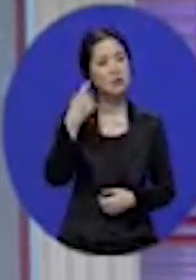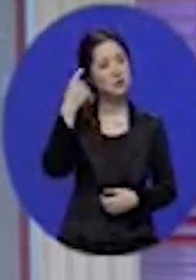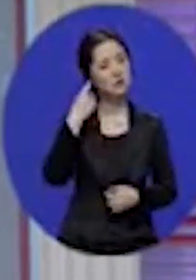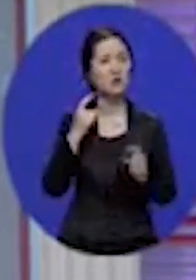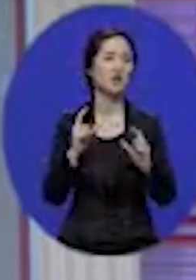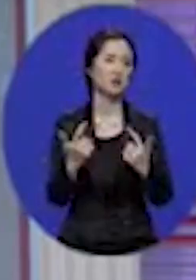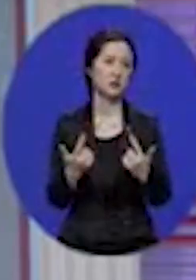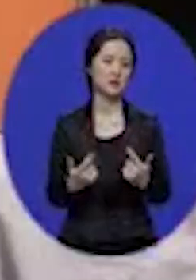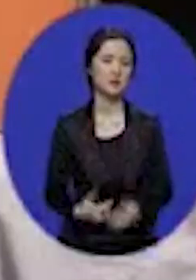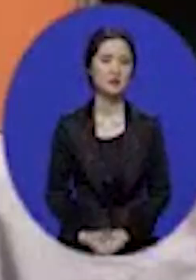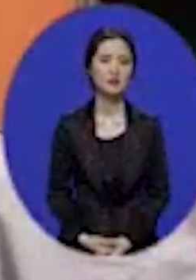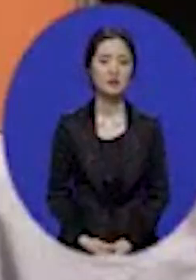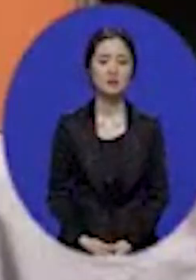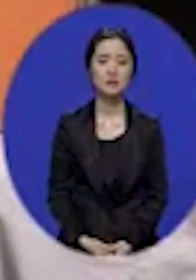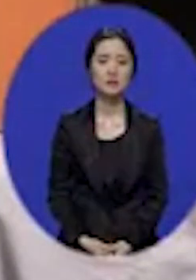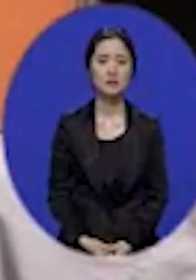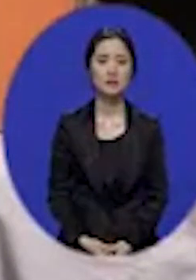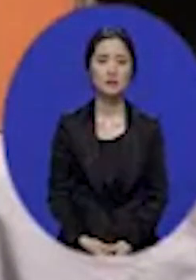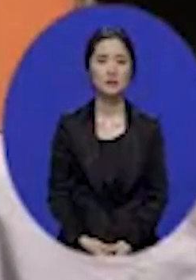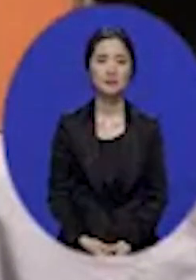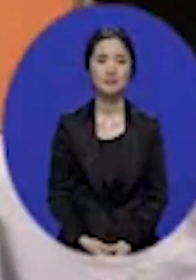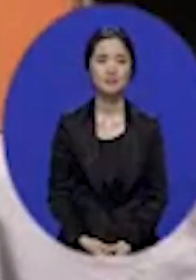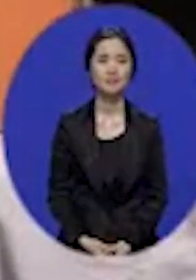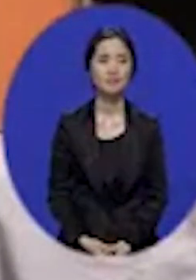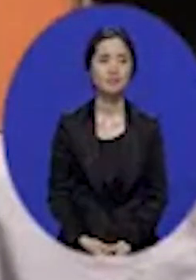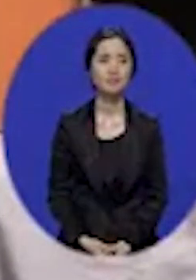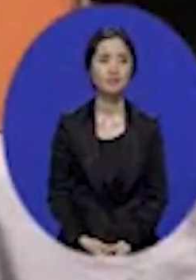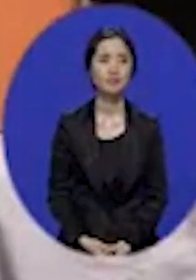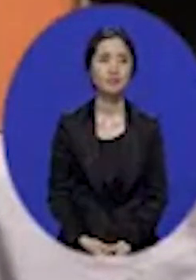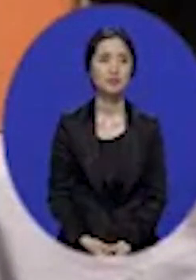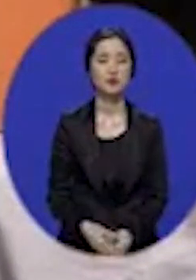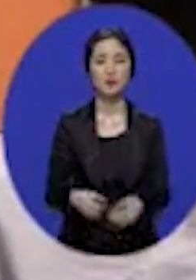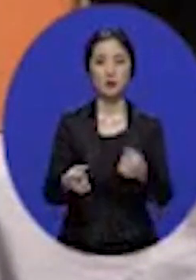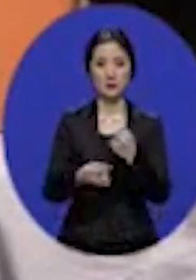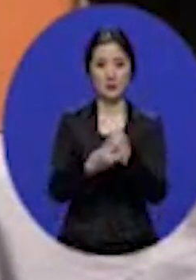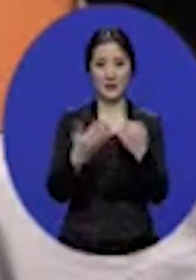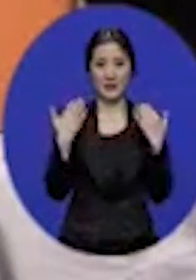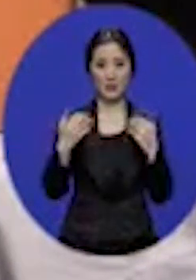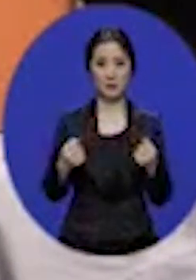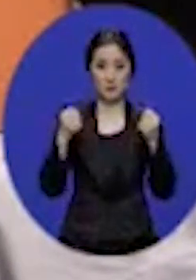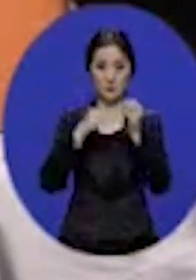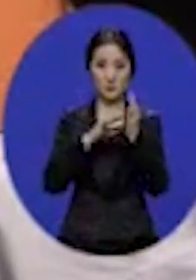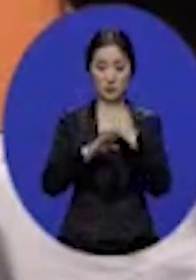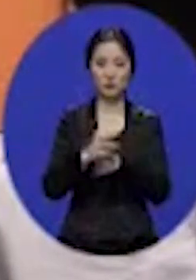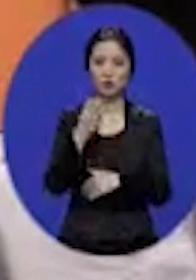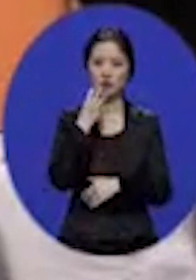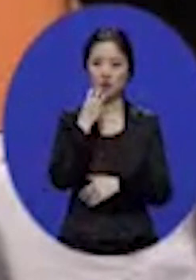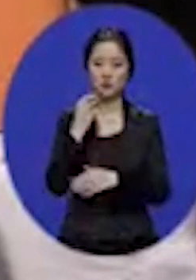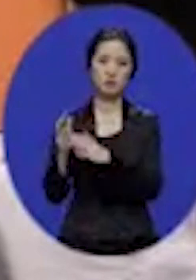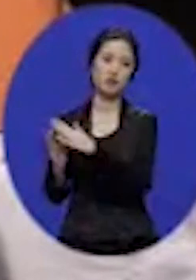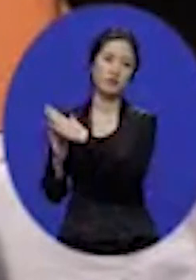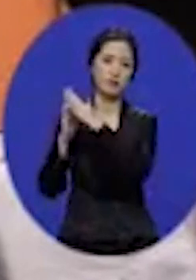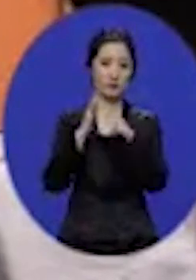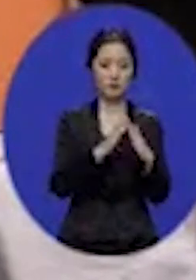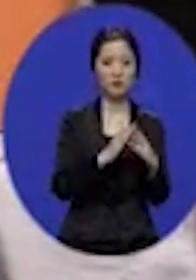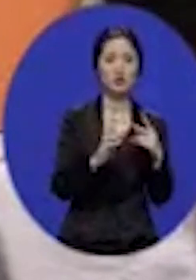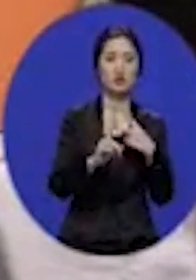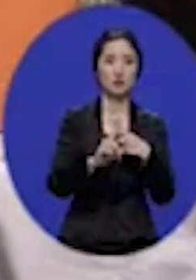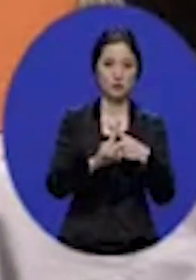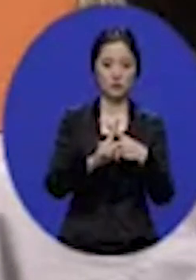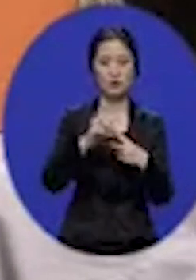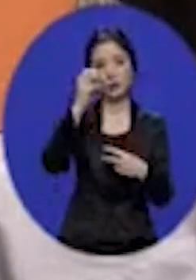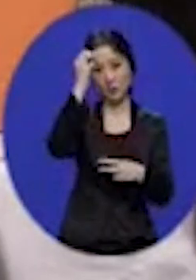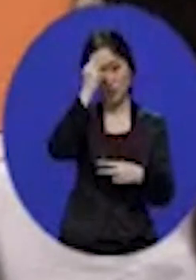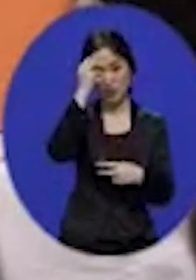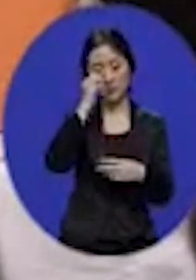것 같아요. 그래서 이제 아나운서의 꿈을 갖고 초등학교를 졸업하고 서울로 전학을 오게 됩니다. 그래서 중학교,